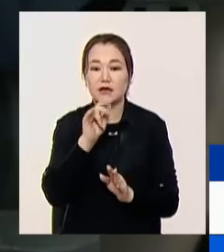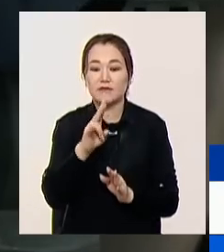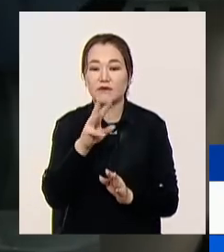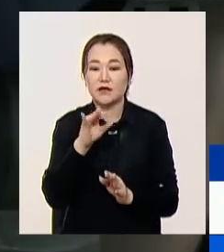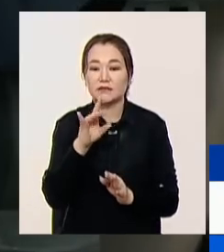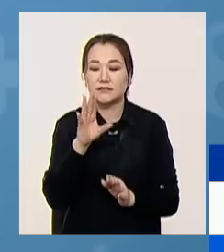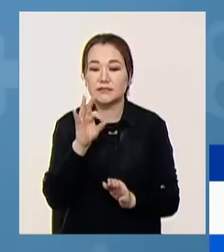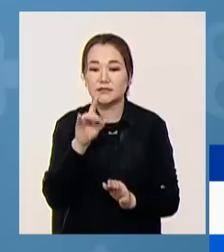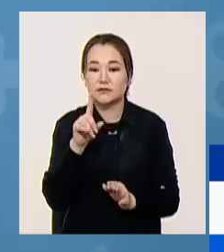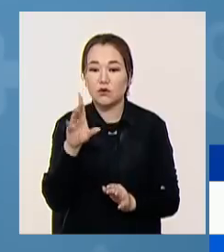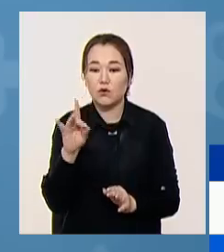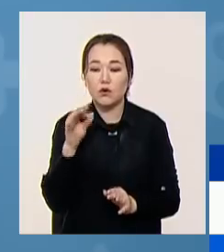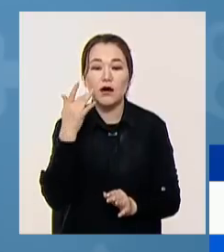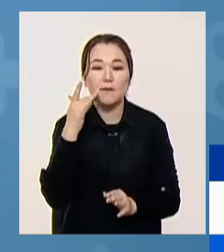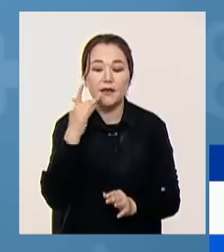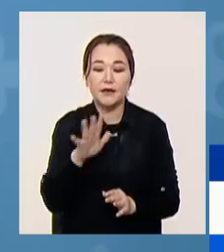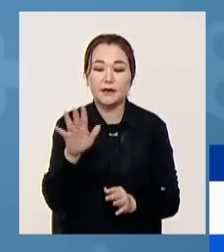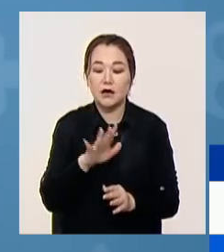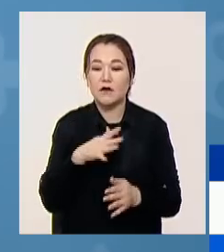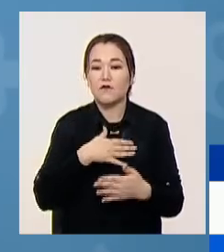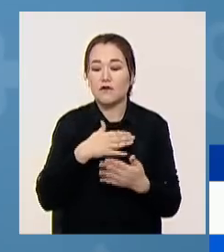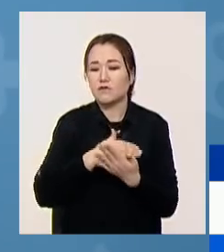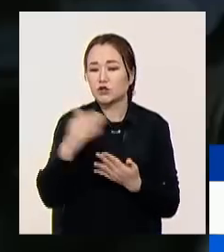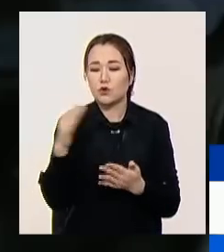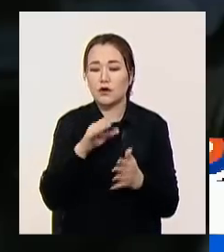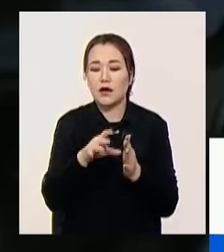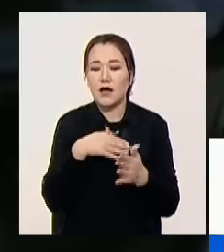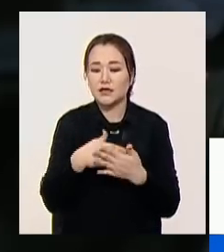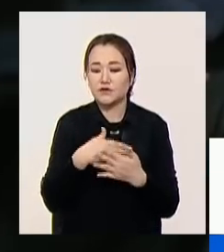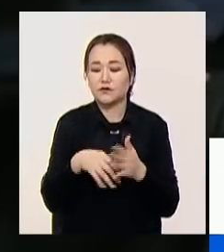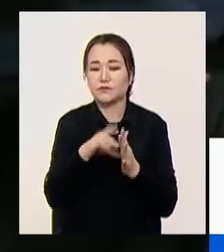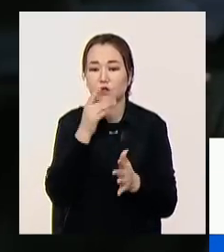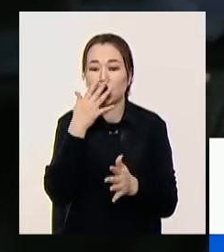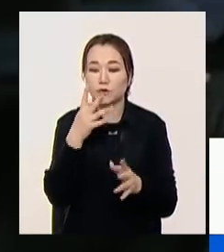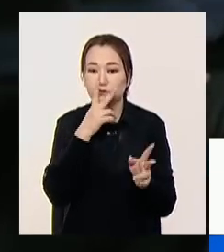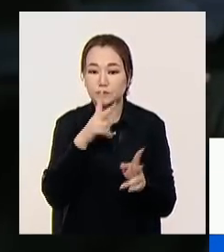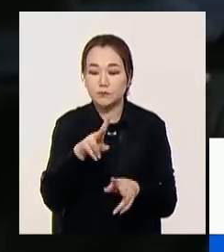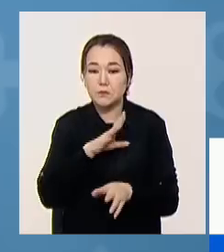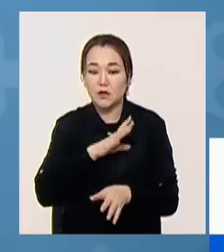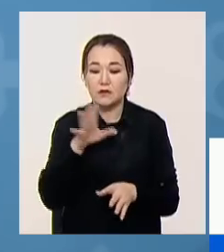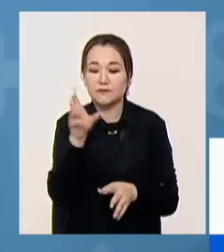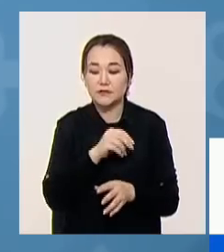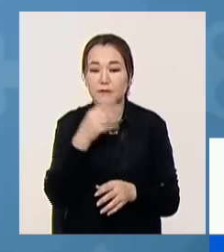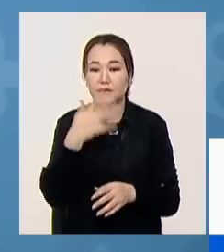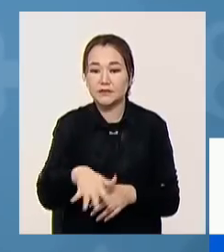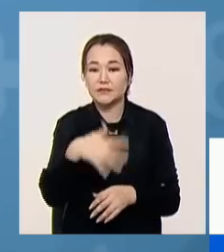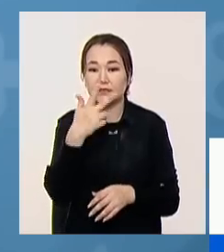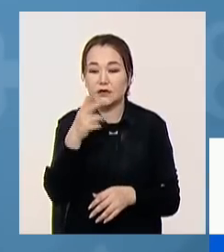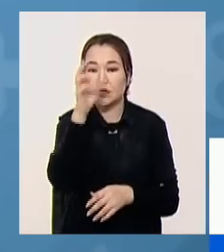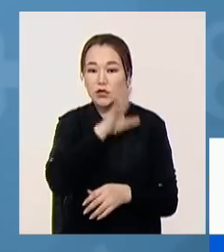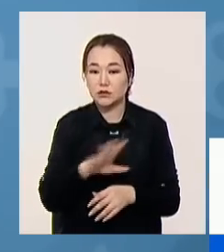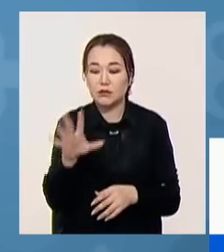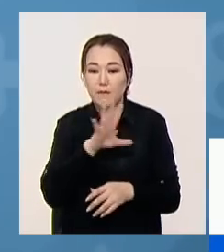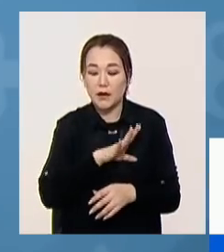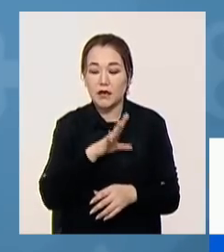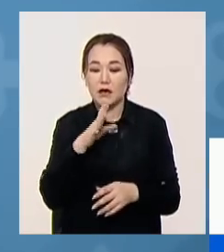Сан-Франциско. Наблюдалась высокая активность голосующих среди казахстанцев за рубежом. При загранучреждениях в 53 государствах